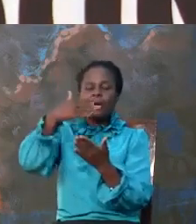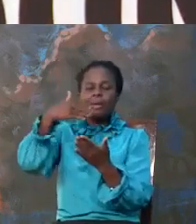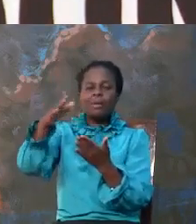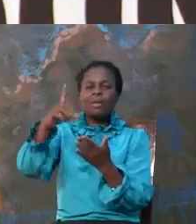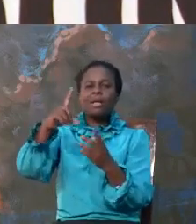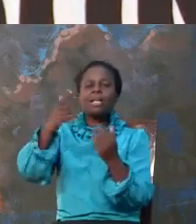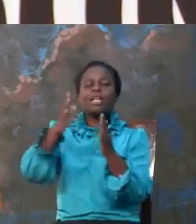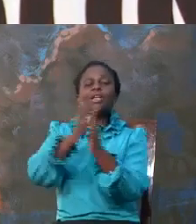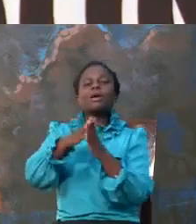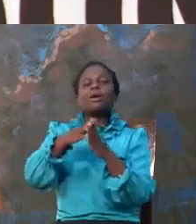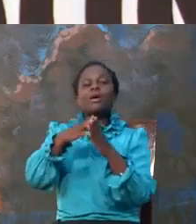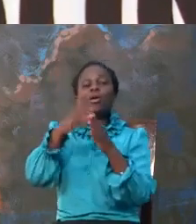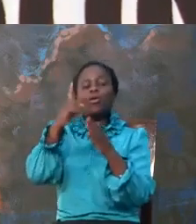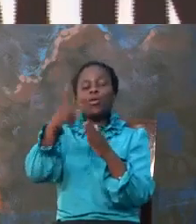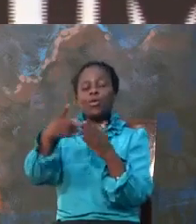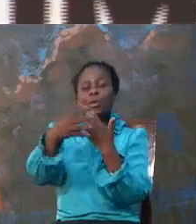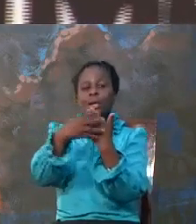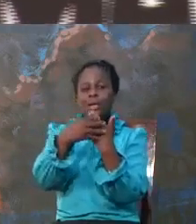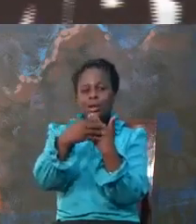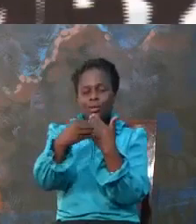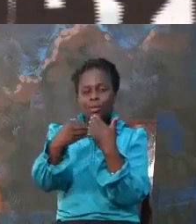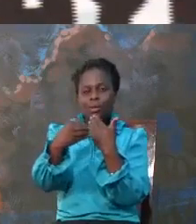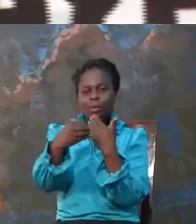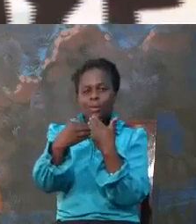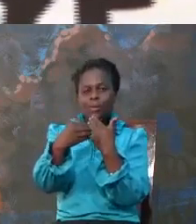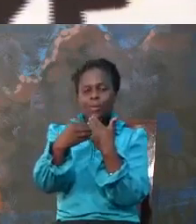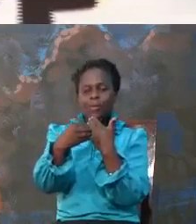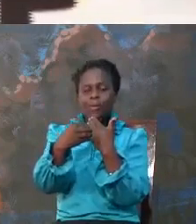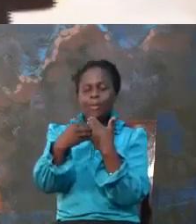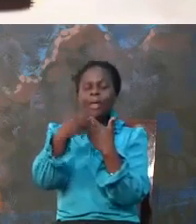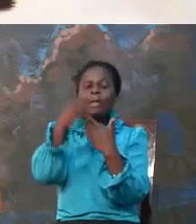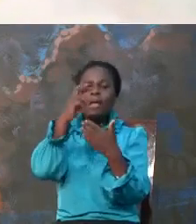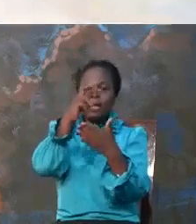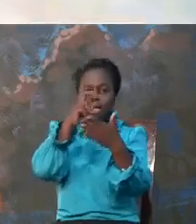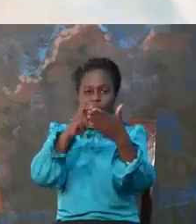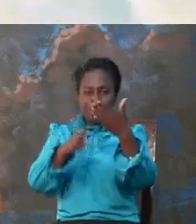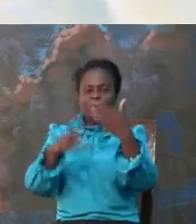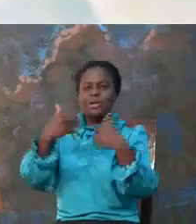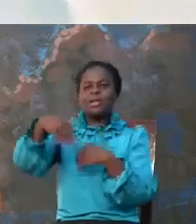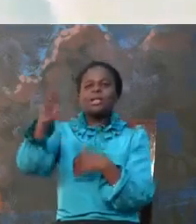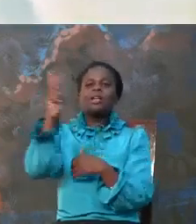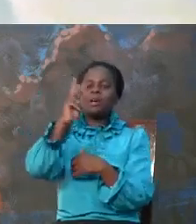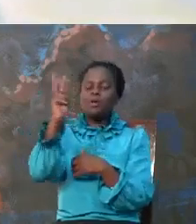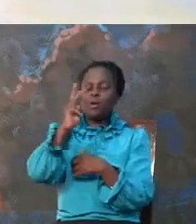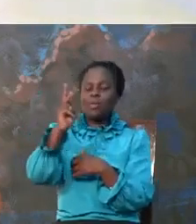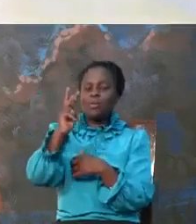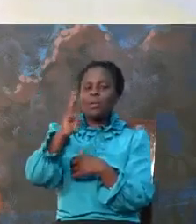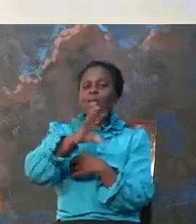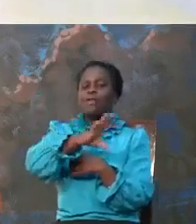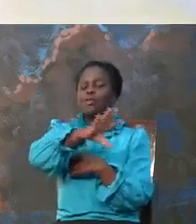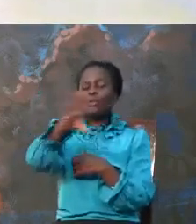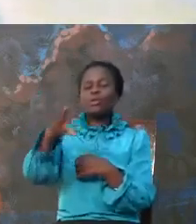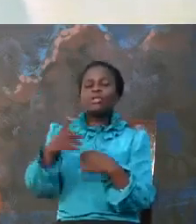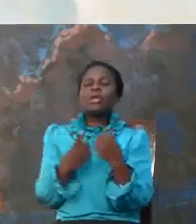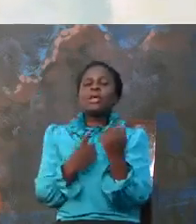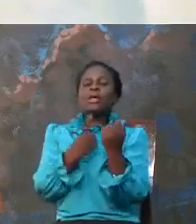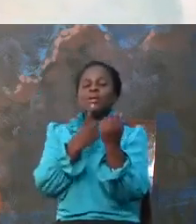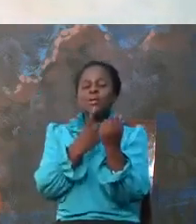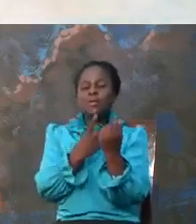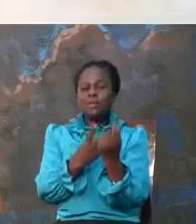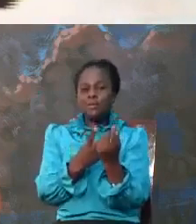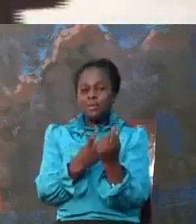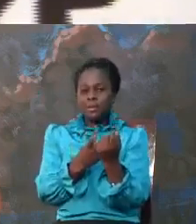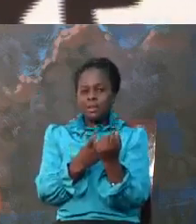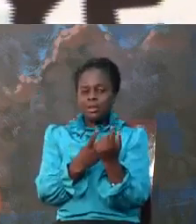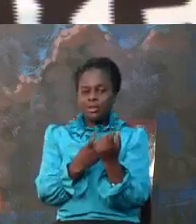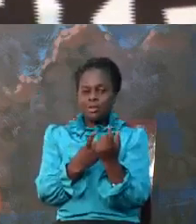kuna rekodi. Na rekodi ni ile damu. Zote ilisubiri mpaka tarehe saba,